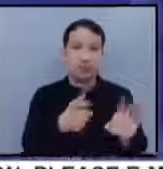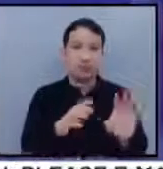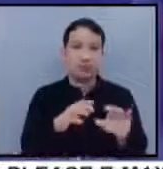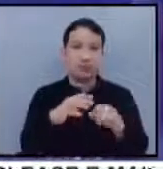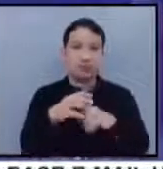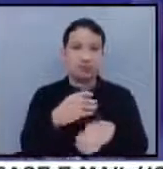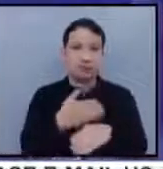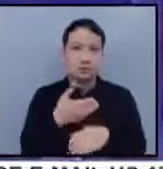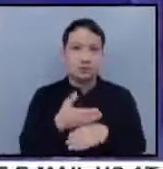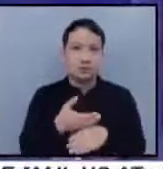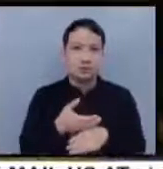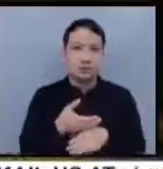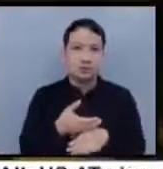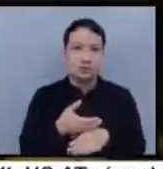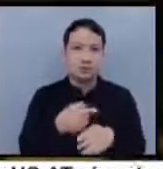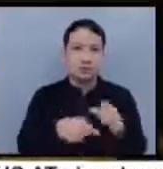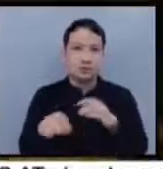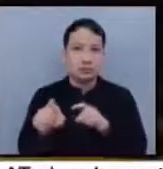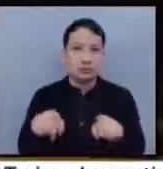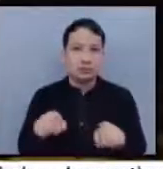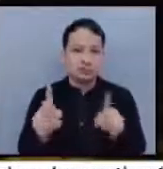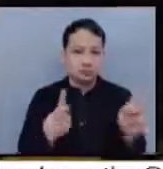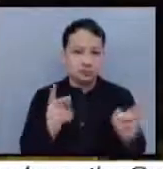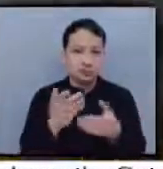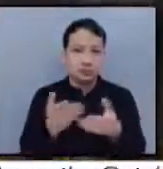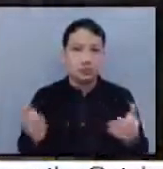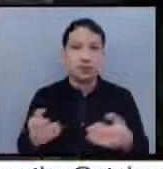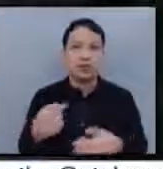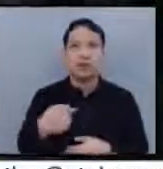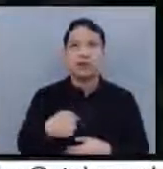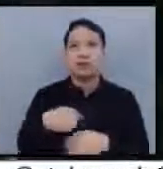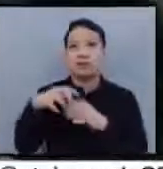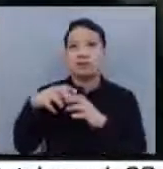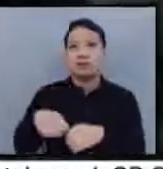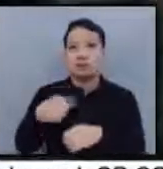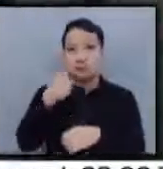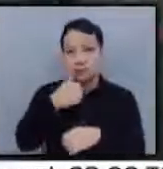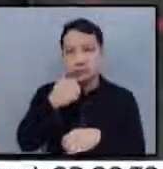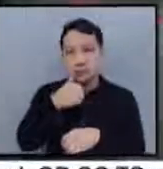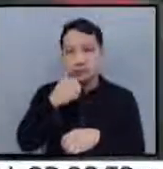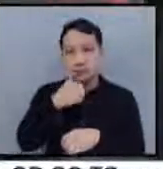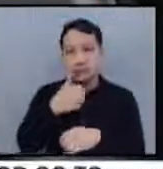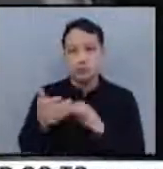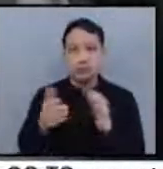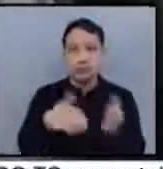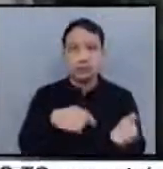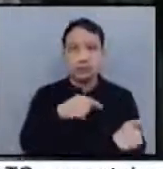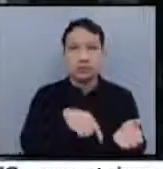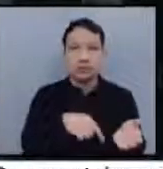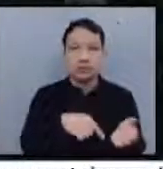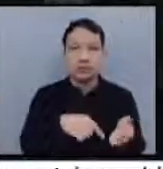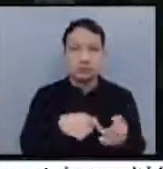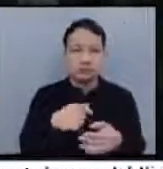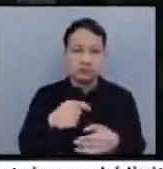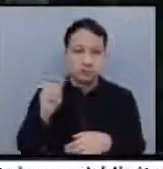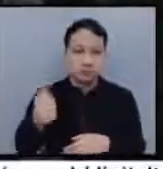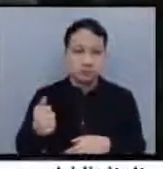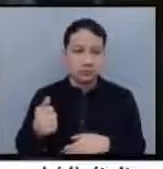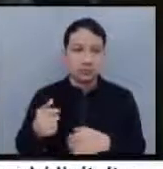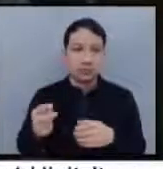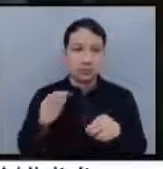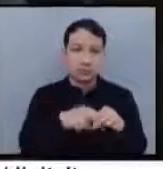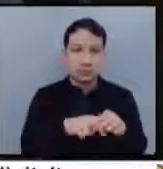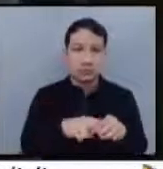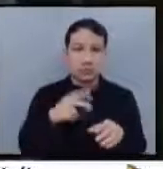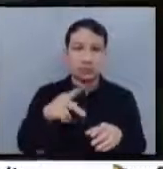kaya nagtakbuhan ng ilang residente. Inaresto ang babaeng driver habang nasawi naman ang kanyang katulong na nakasakay din sa pickup truck na